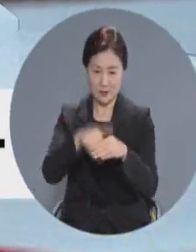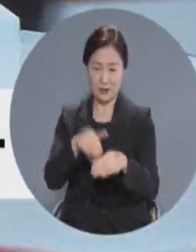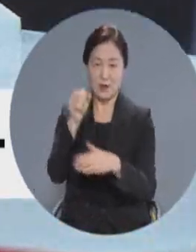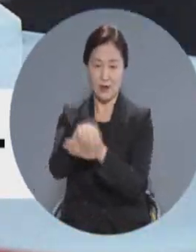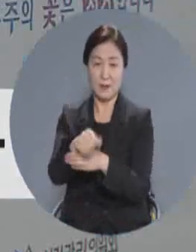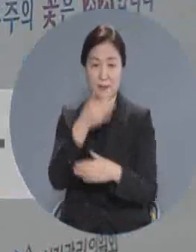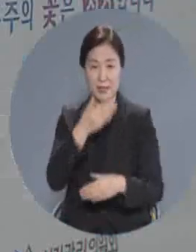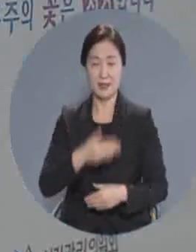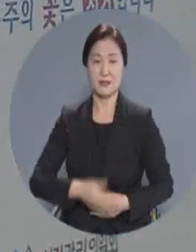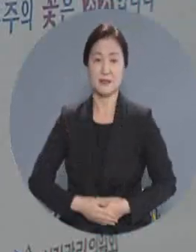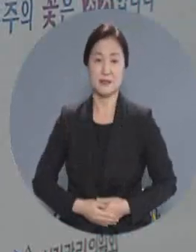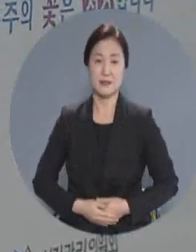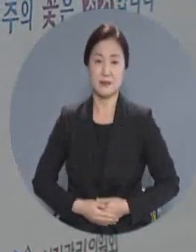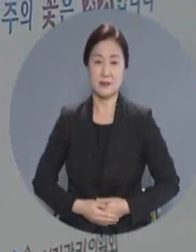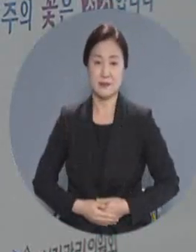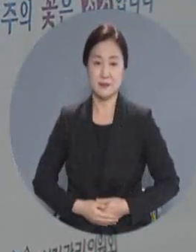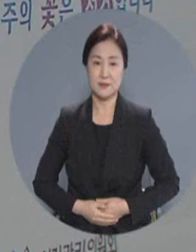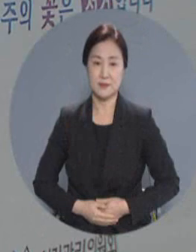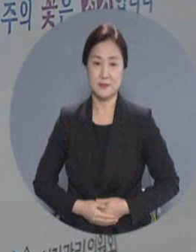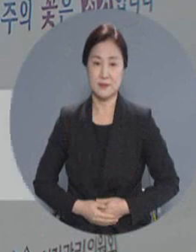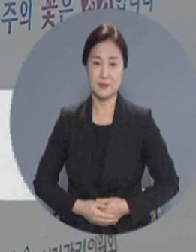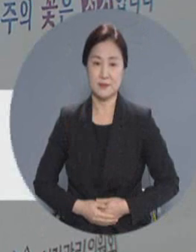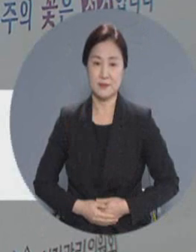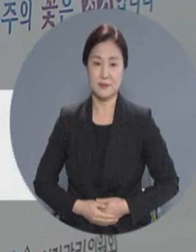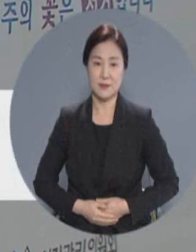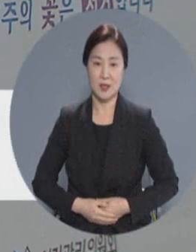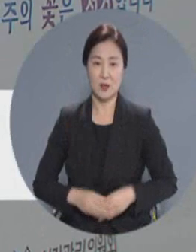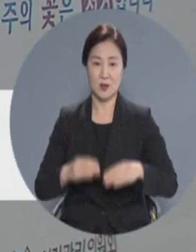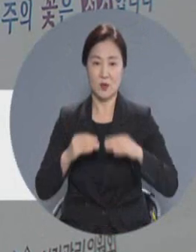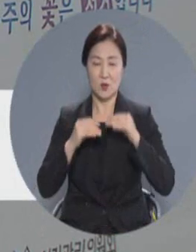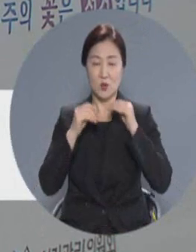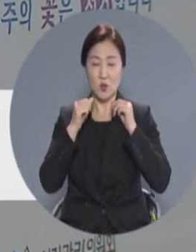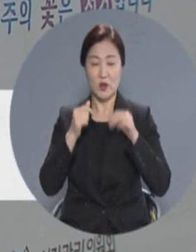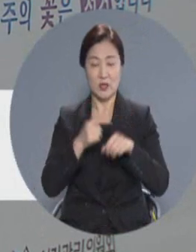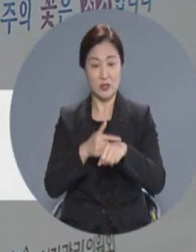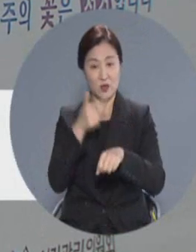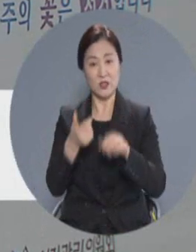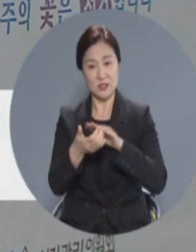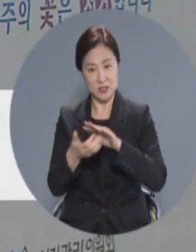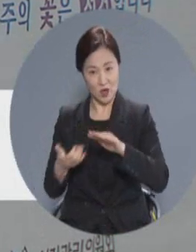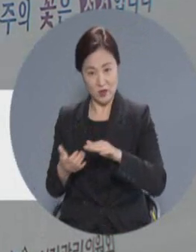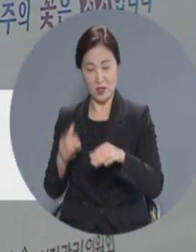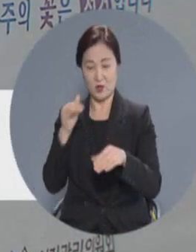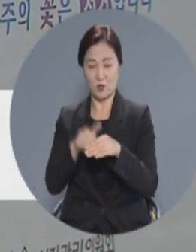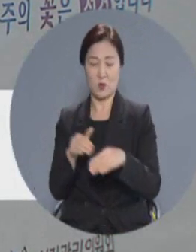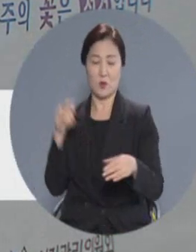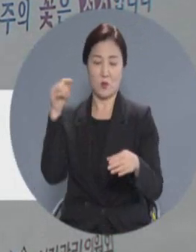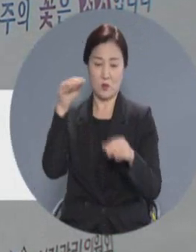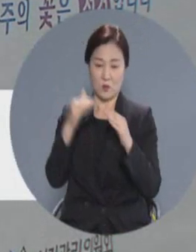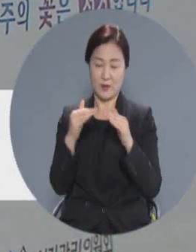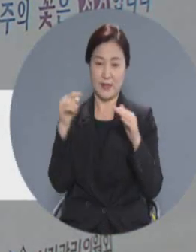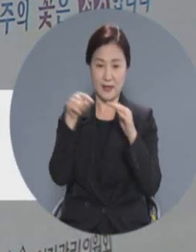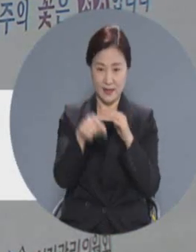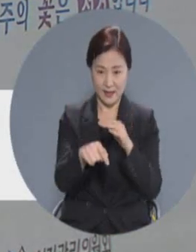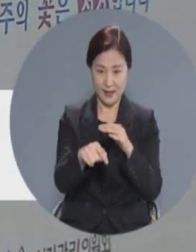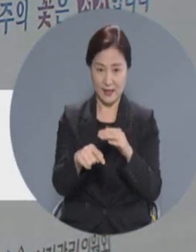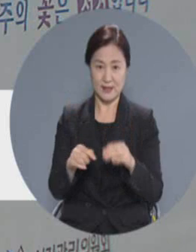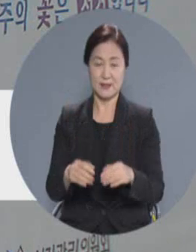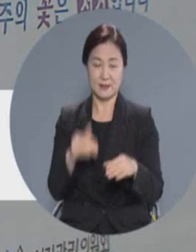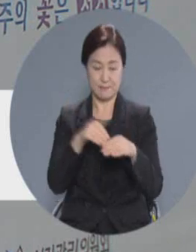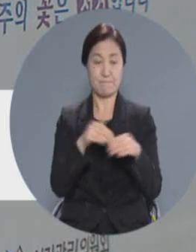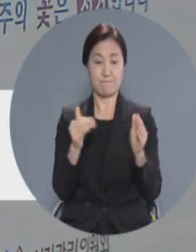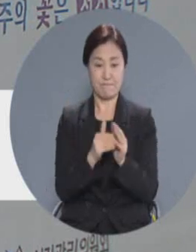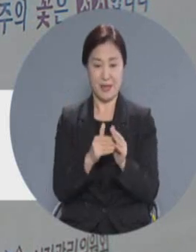허용됩니다. 18시 이전에 해당된 사전투표소 오셔가지고 투표한 후에 뭐 별도 다른 장소로 가시지